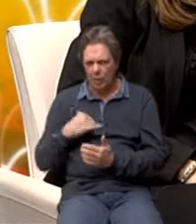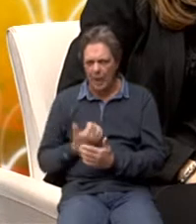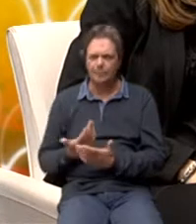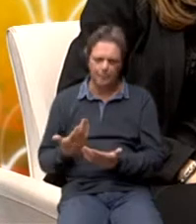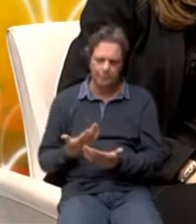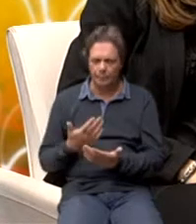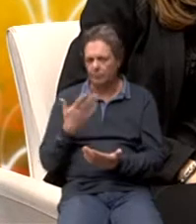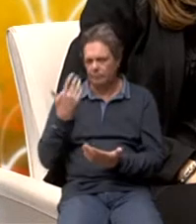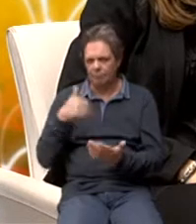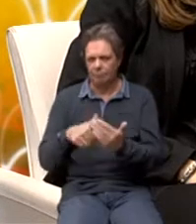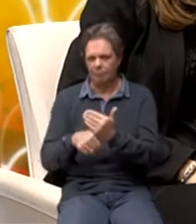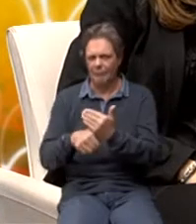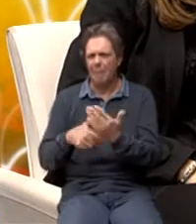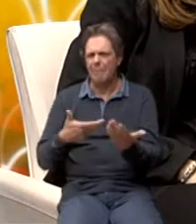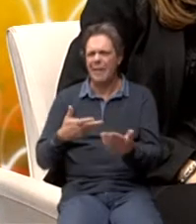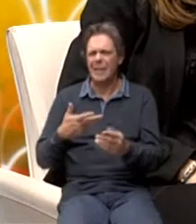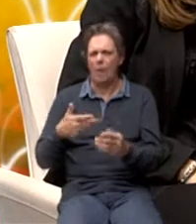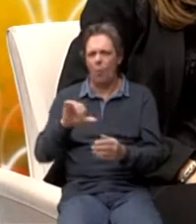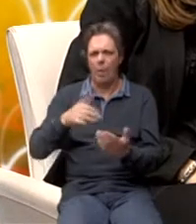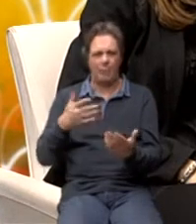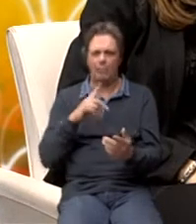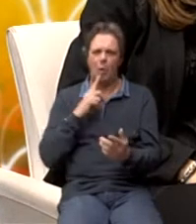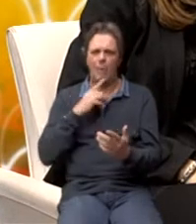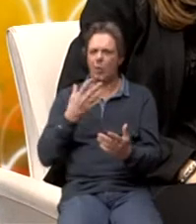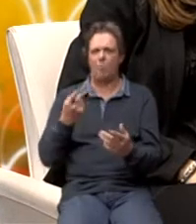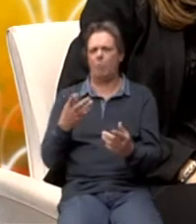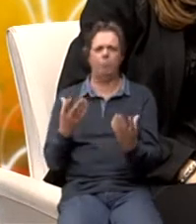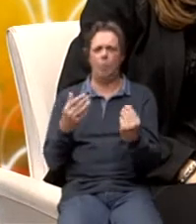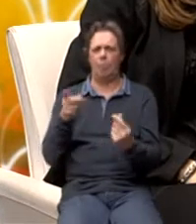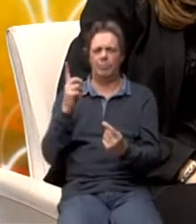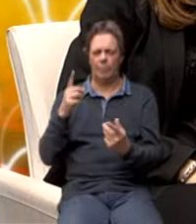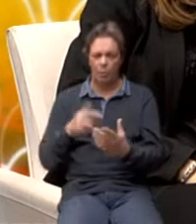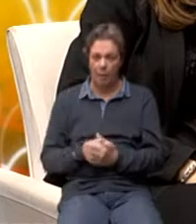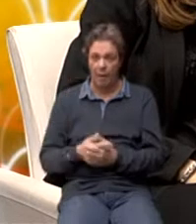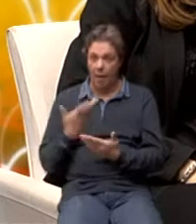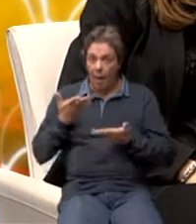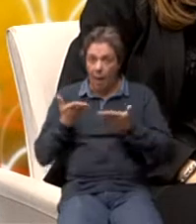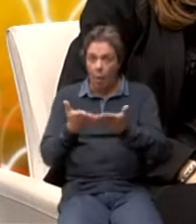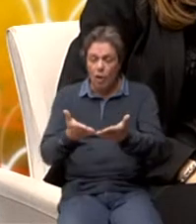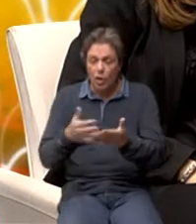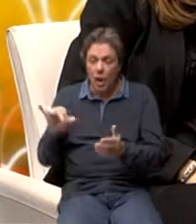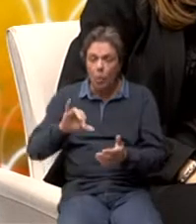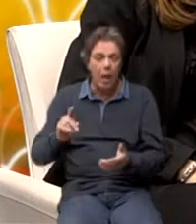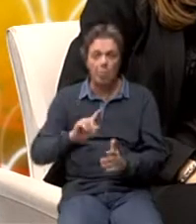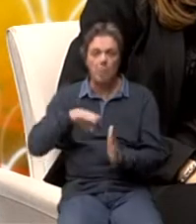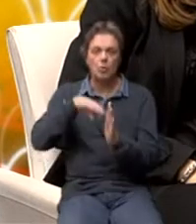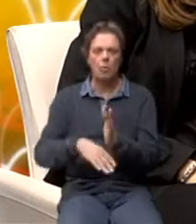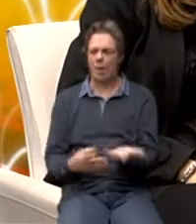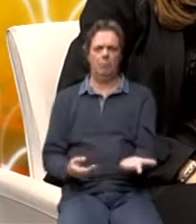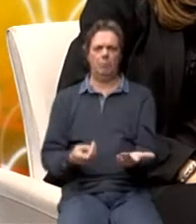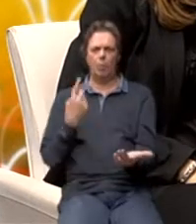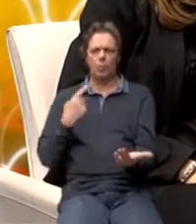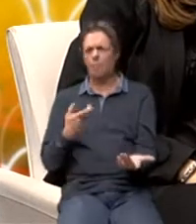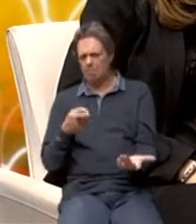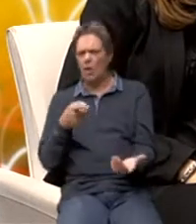tiče maslina. Međutim, broj ponuđenih, količine ponuđenih maslinovih ulja nisu pale. I opravdano